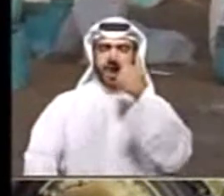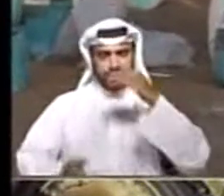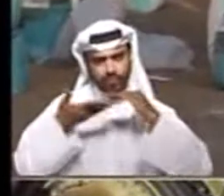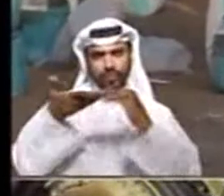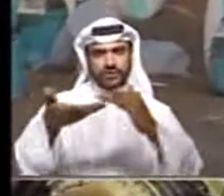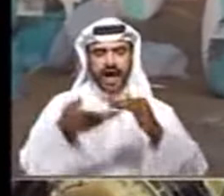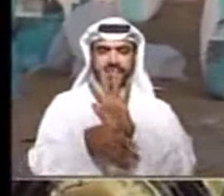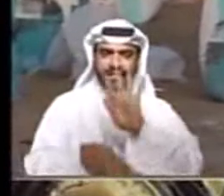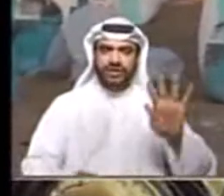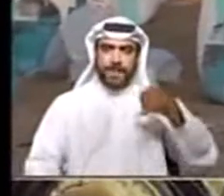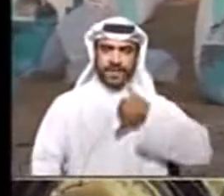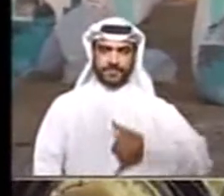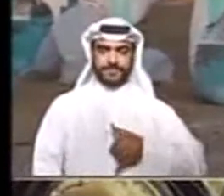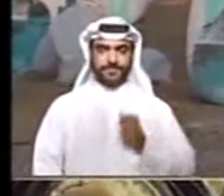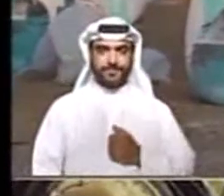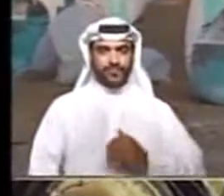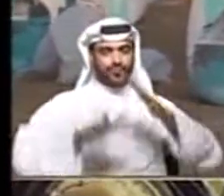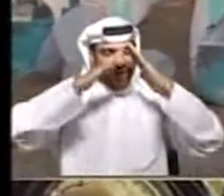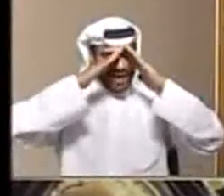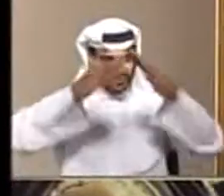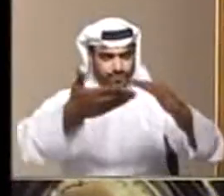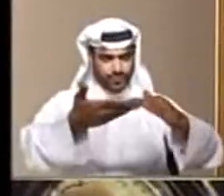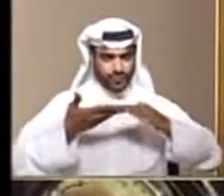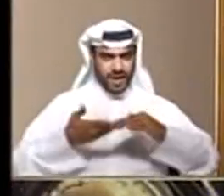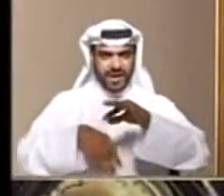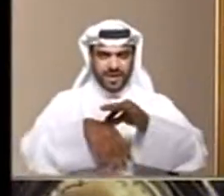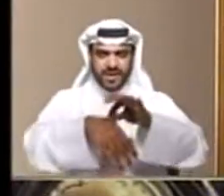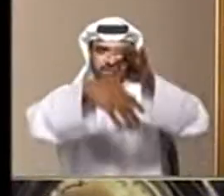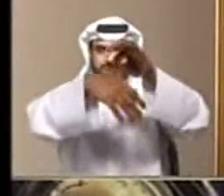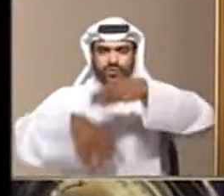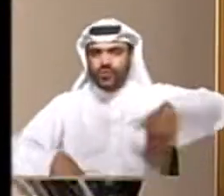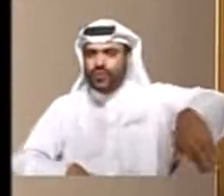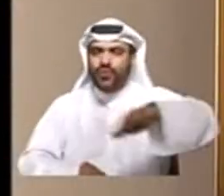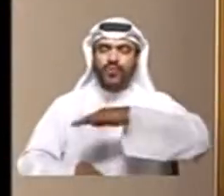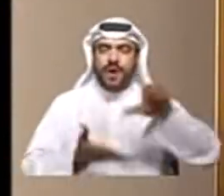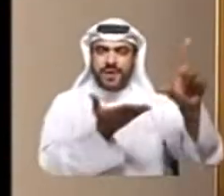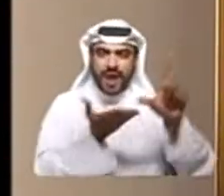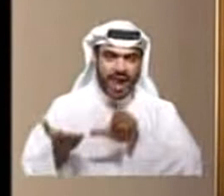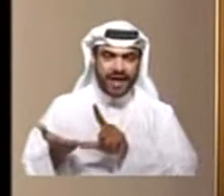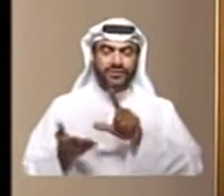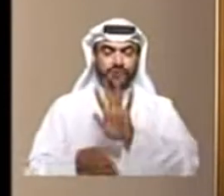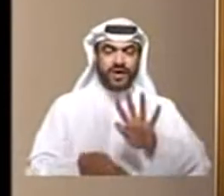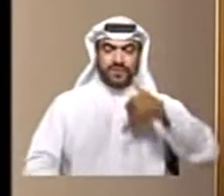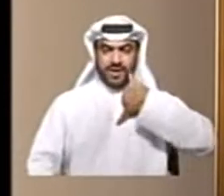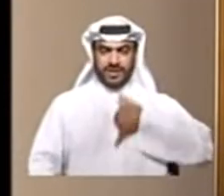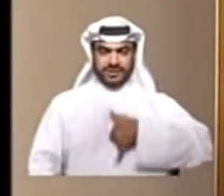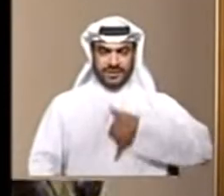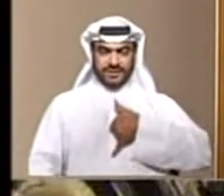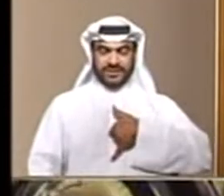العمل الإنساني. تقديرا للوضع الإنساني والمعيشي الذي يعيشه النازحون من محافظة الحديدة في مديرية